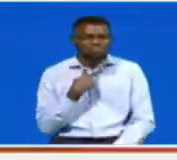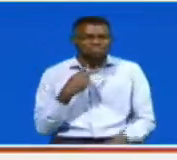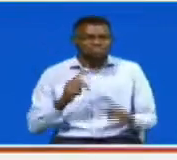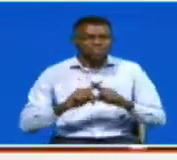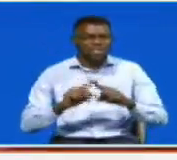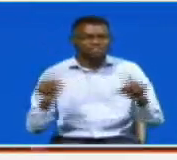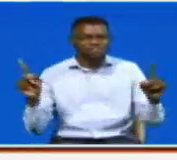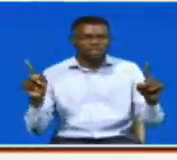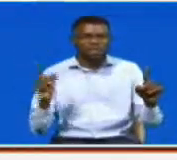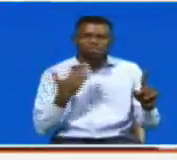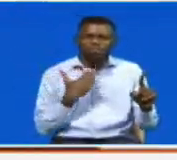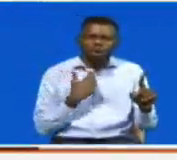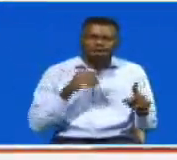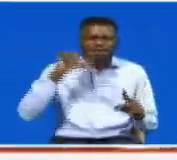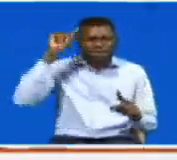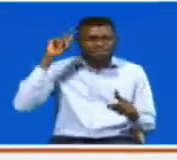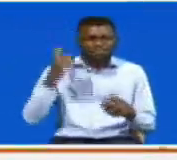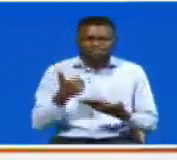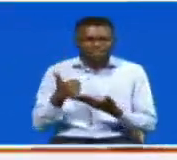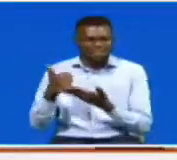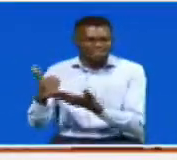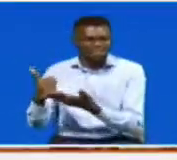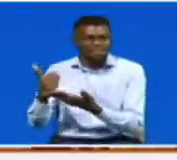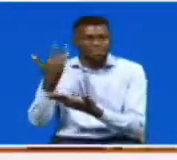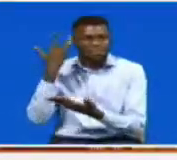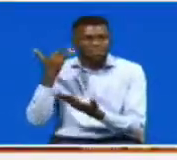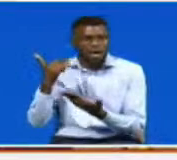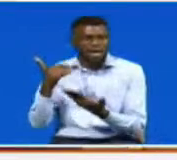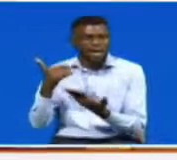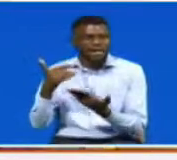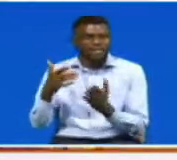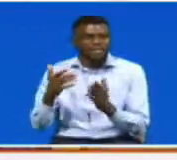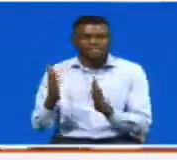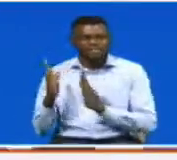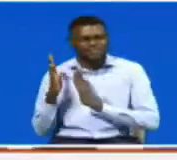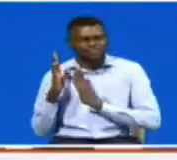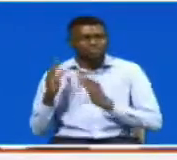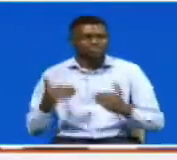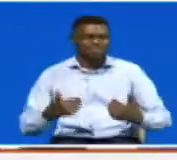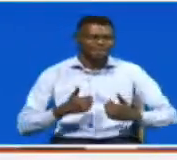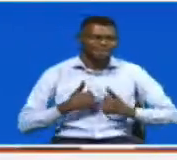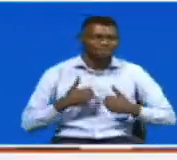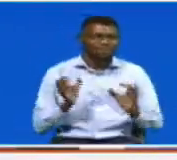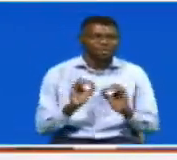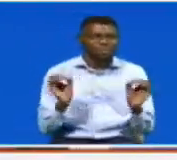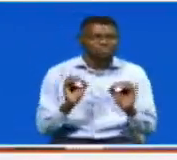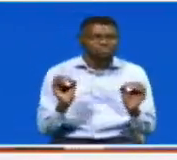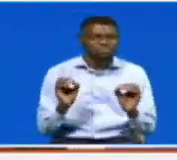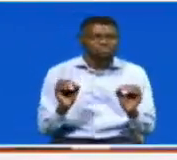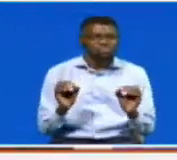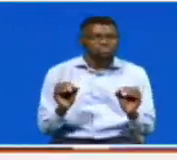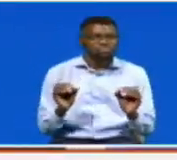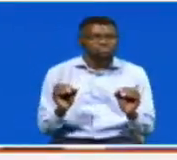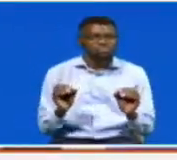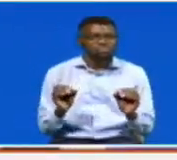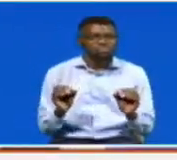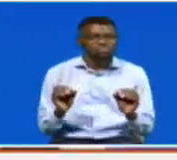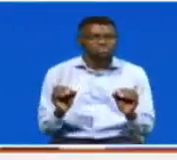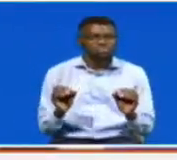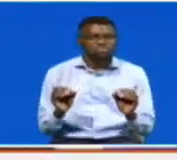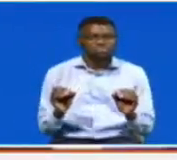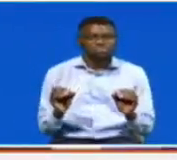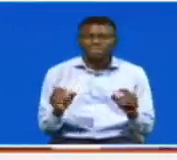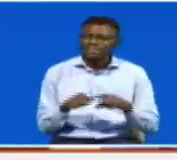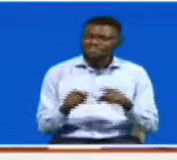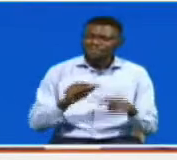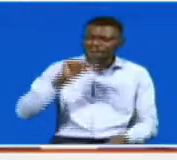kuitaka serikali kuamua kutokana na hali hii ya utovu wa usalama. Tutoka kwa nani? Tana serikali